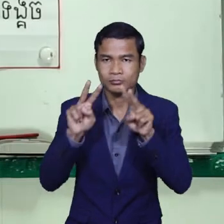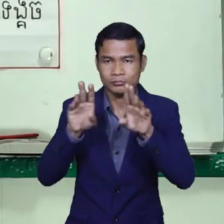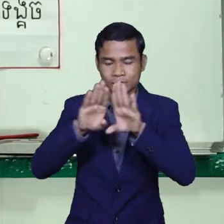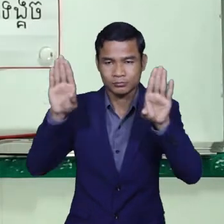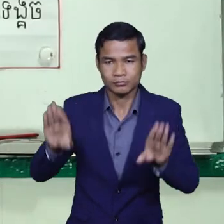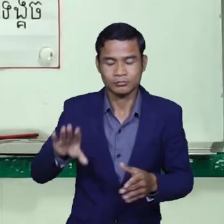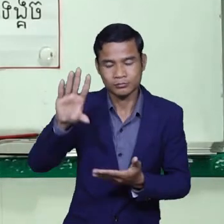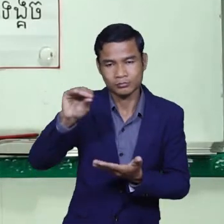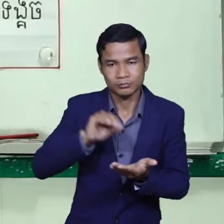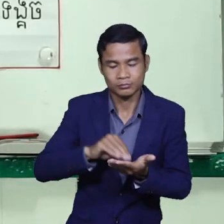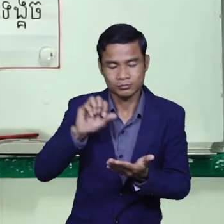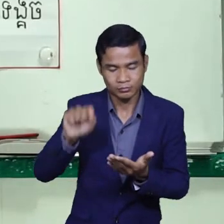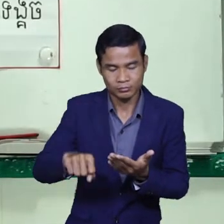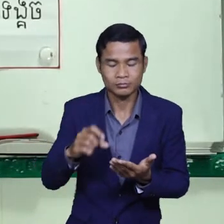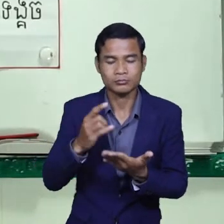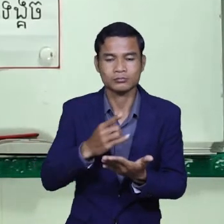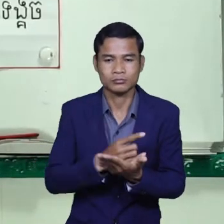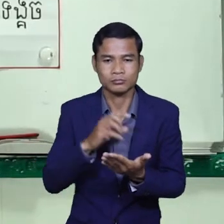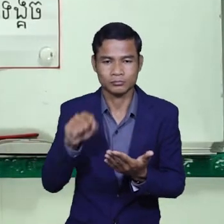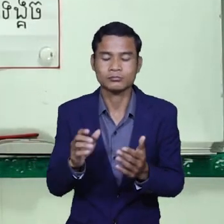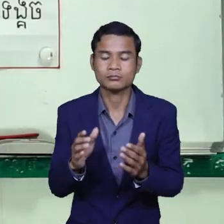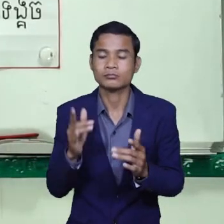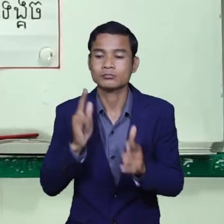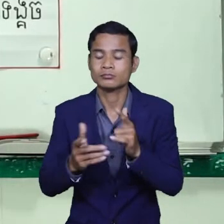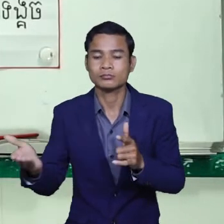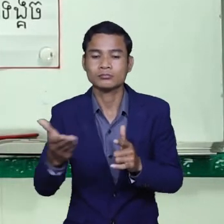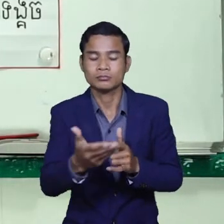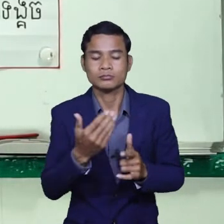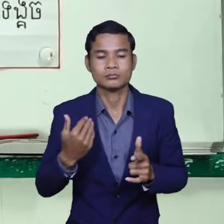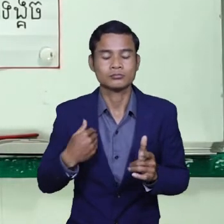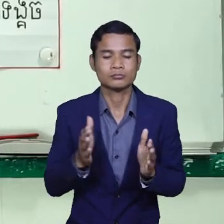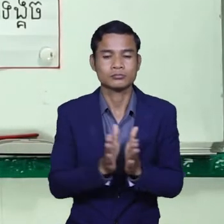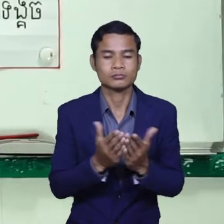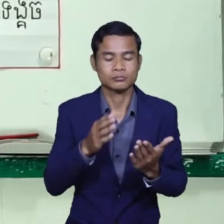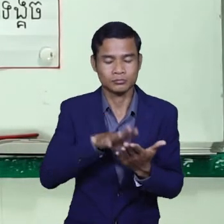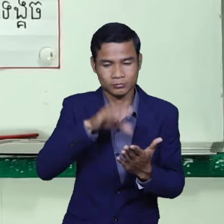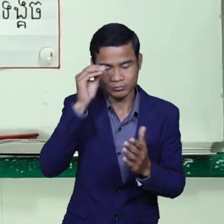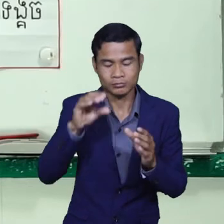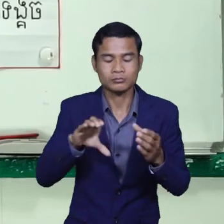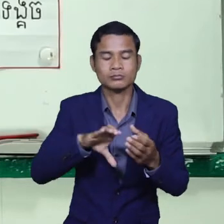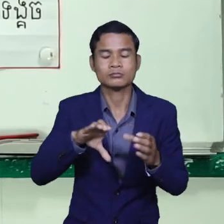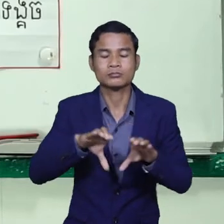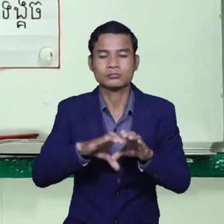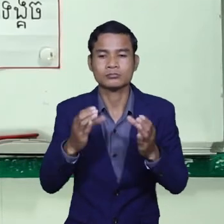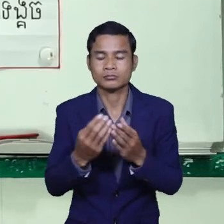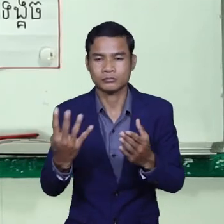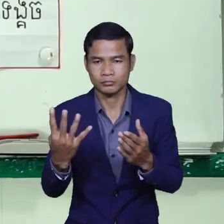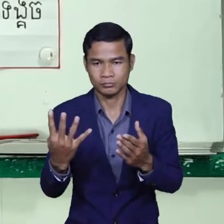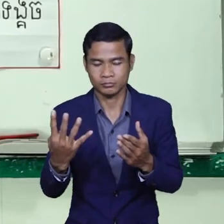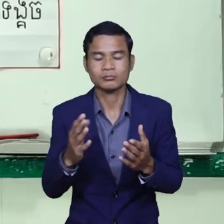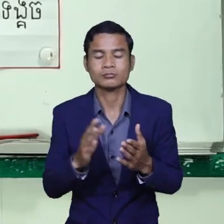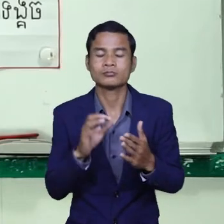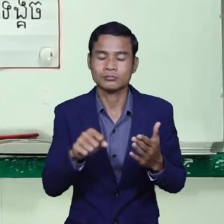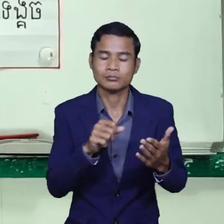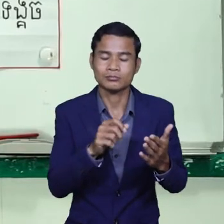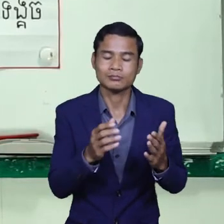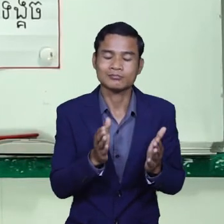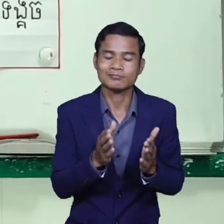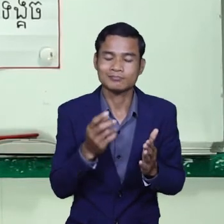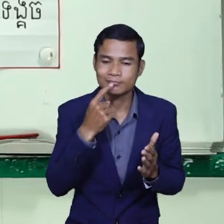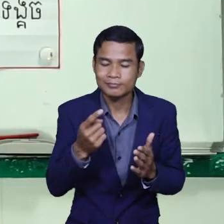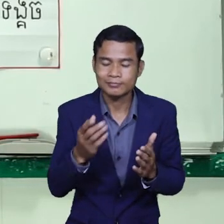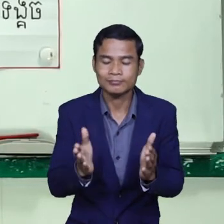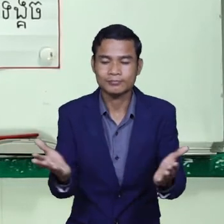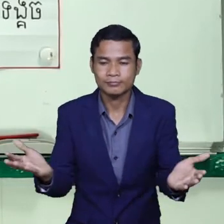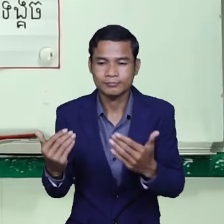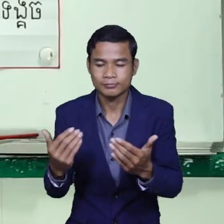bàn nè con hai chụp bộ con cốt đàm miên sử phẩm cha sạc xa cô cha vị trí xa nạ tỷ bốn chẳng con dọc sử phẩm được bà con mốc này cừu nâng prap